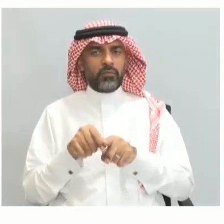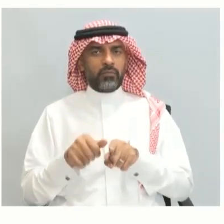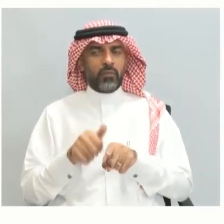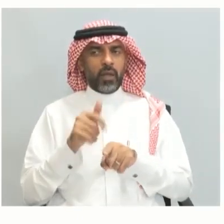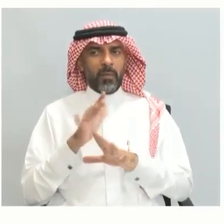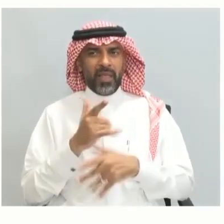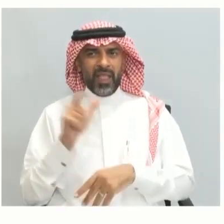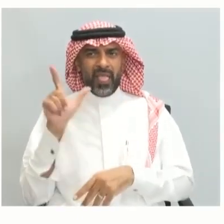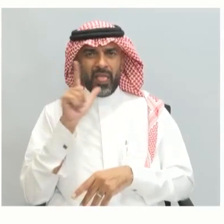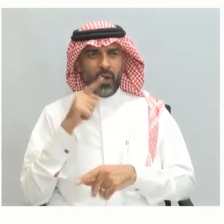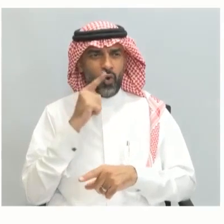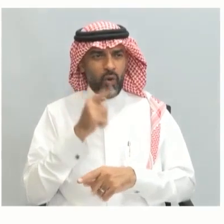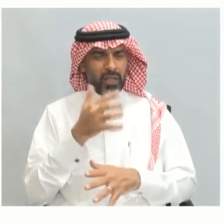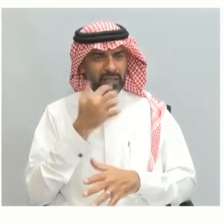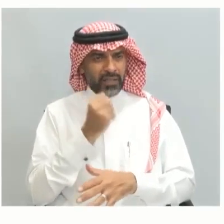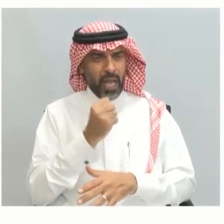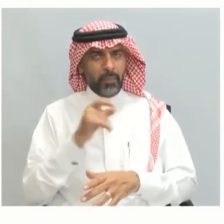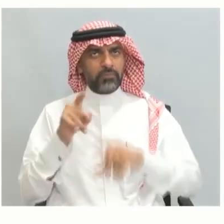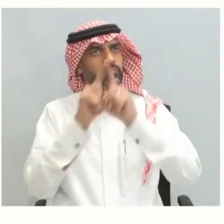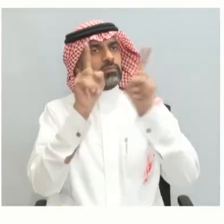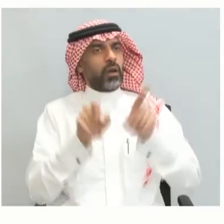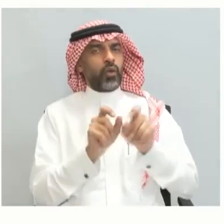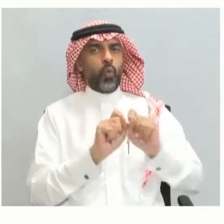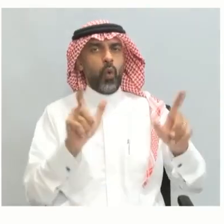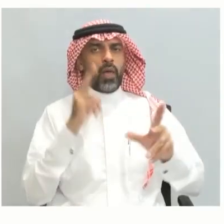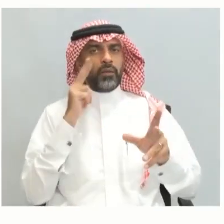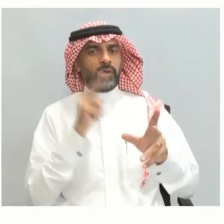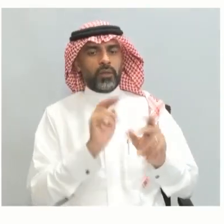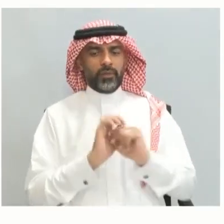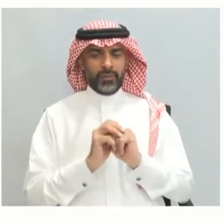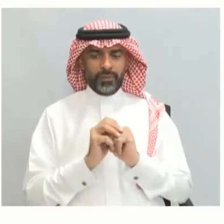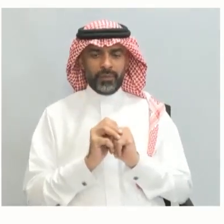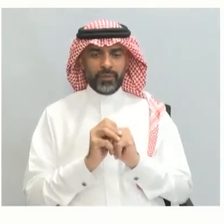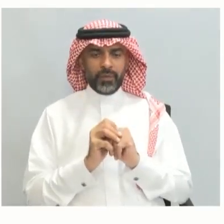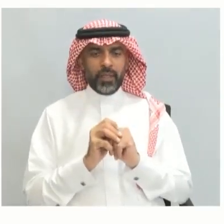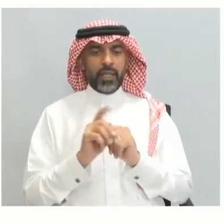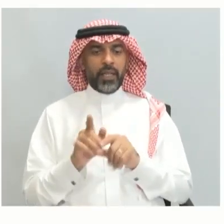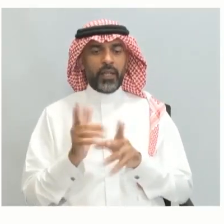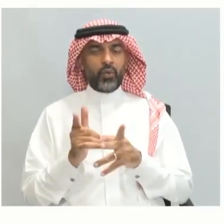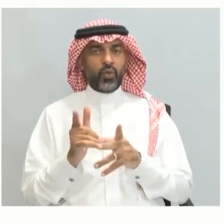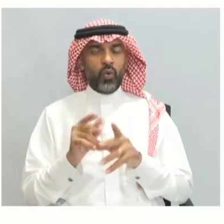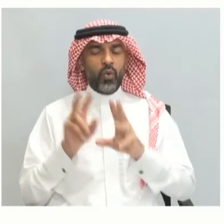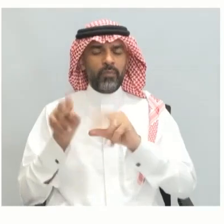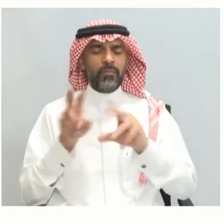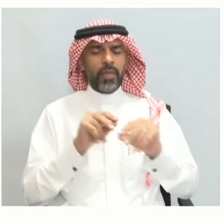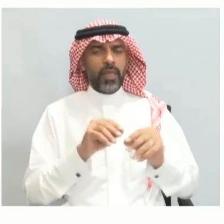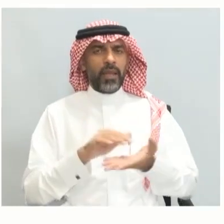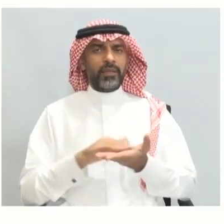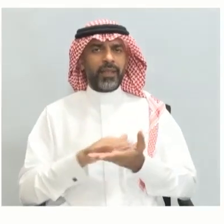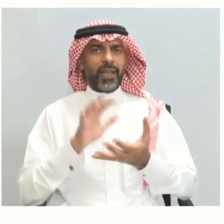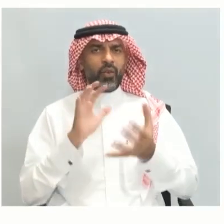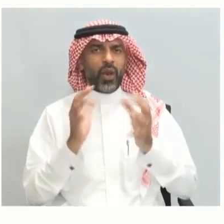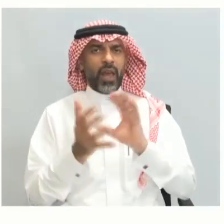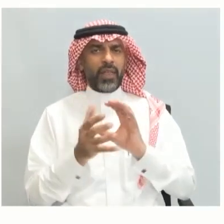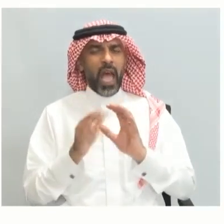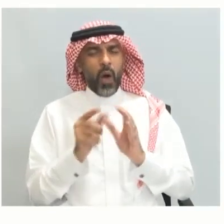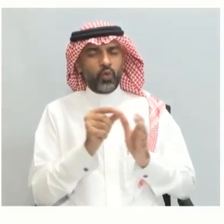ولخريف عده في الاستخدام اذا ابنائي الخريطه هي تمثيل لسطح الكره الارضيه